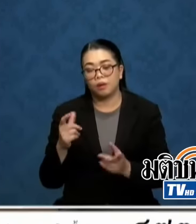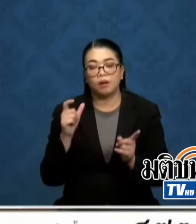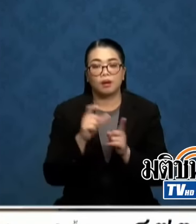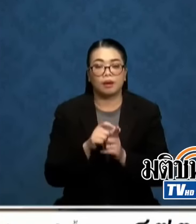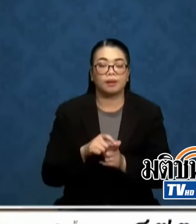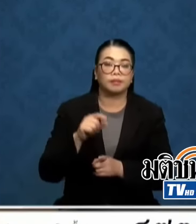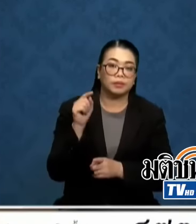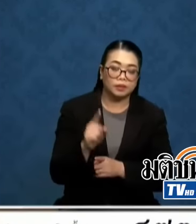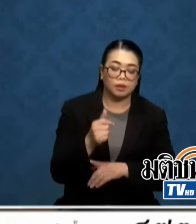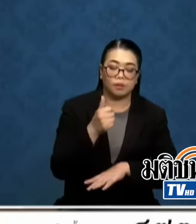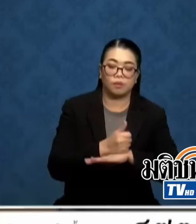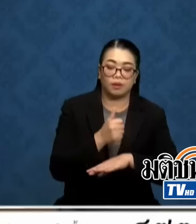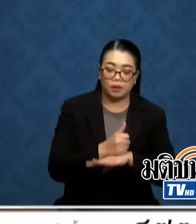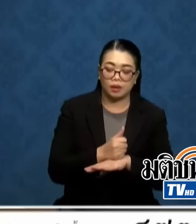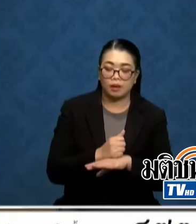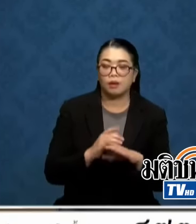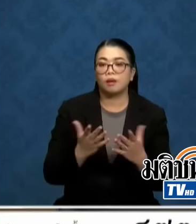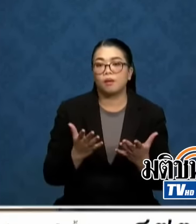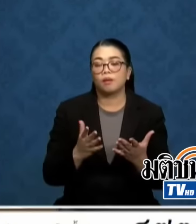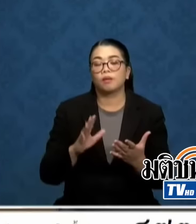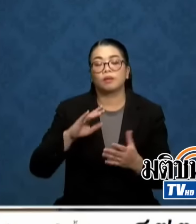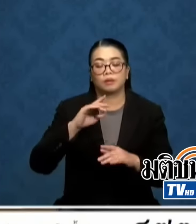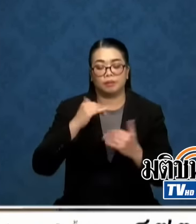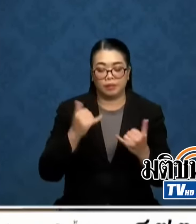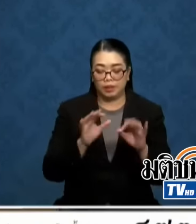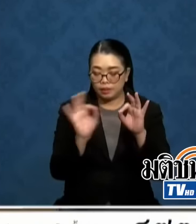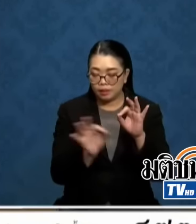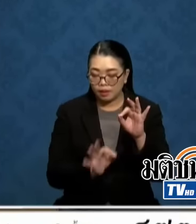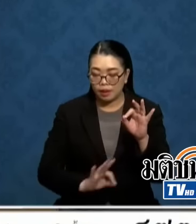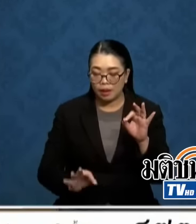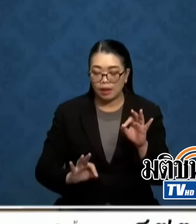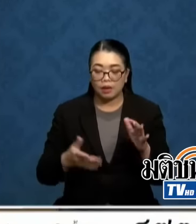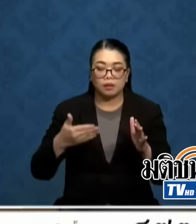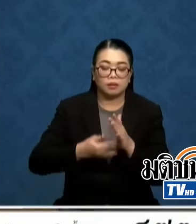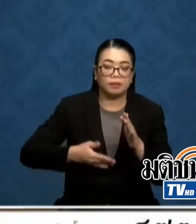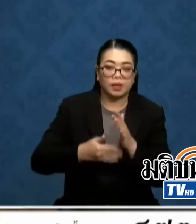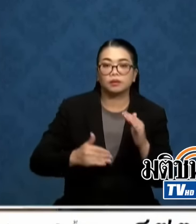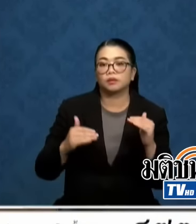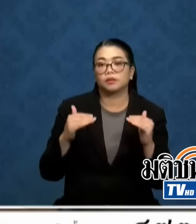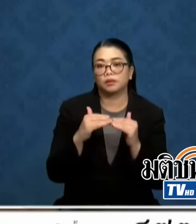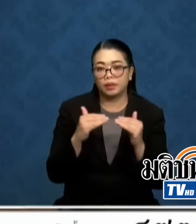สั่งหัวหน้ารักษาความสงบแห่งชาติฉบับที่มีเนื้อมหาจำกัดสิทธิ